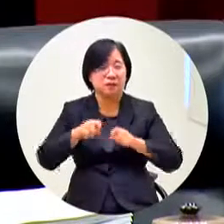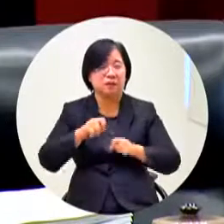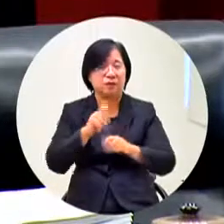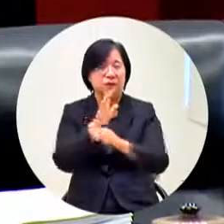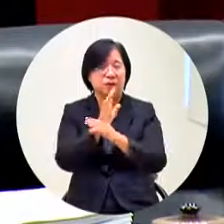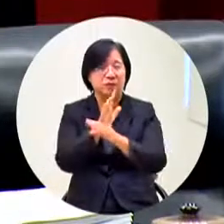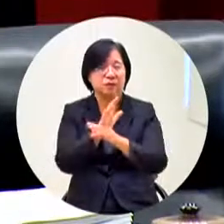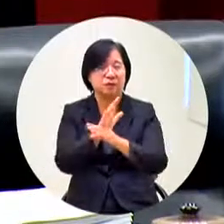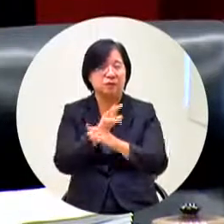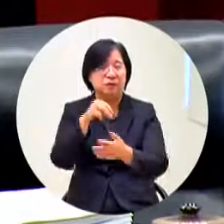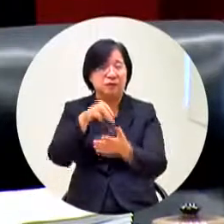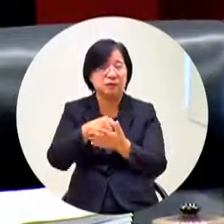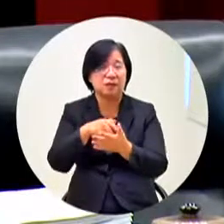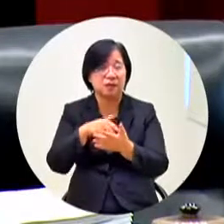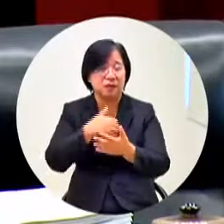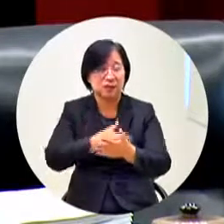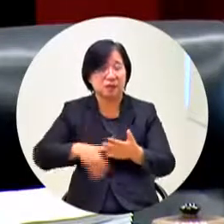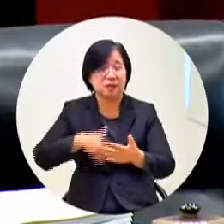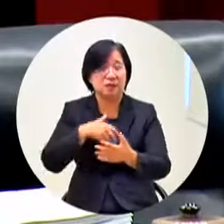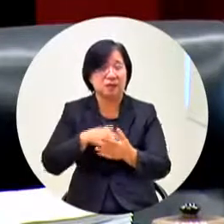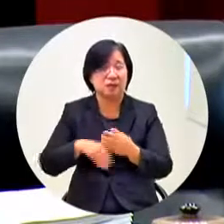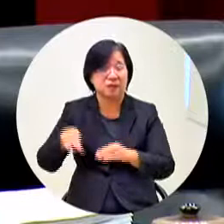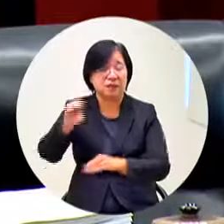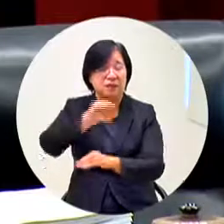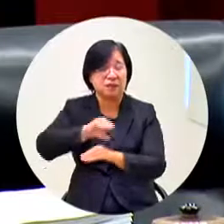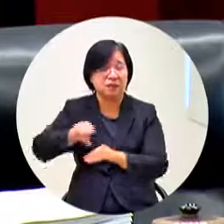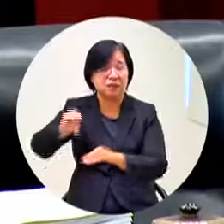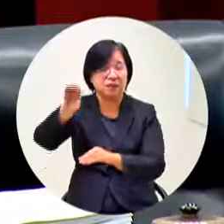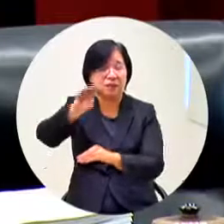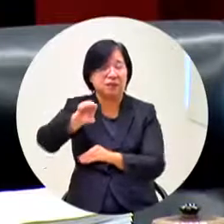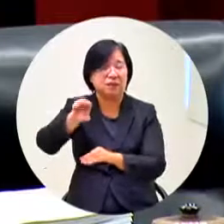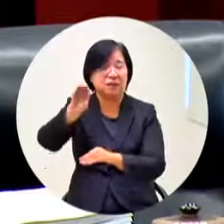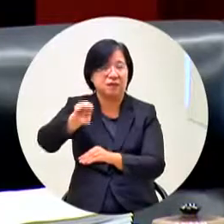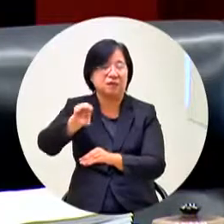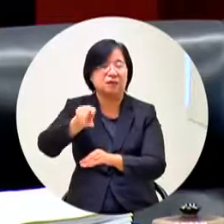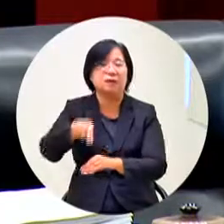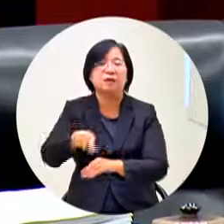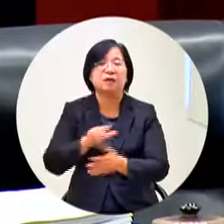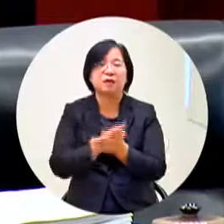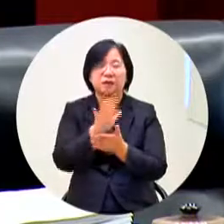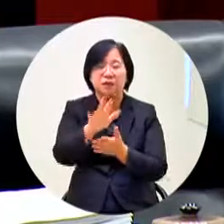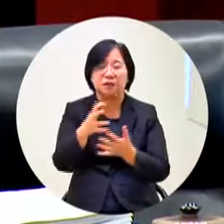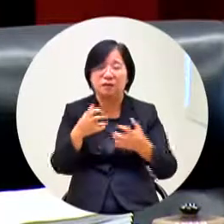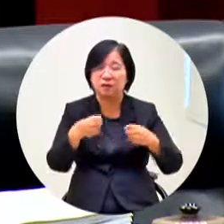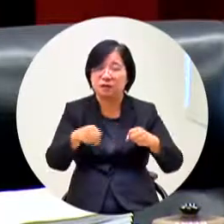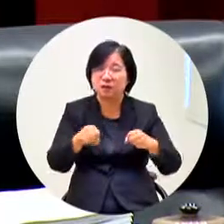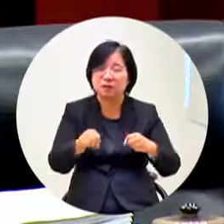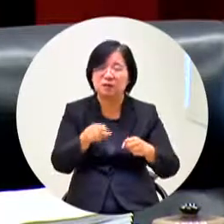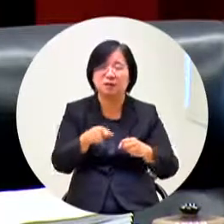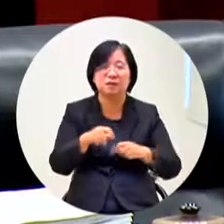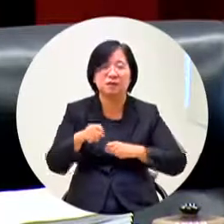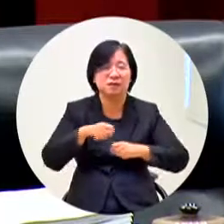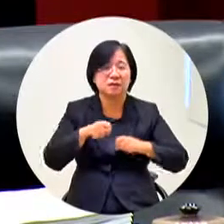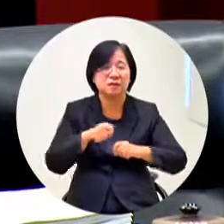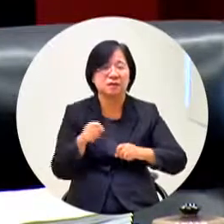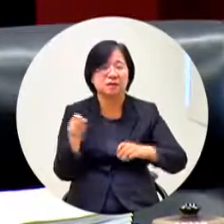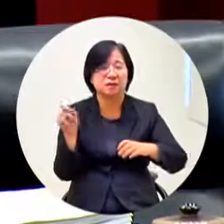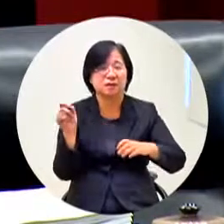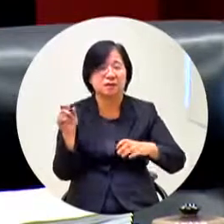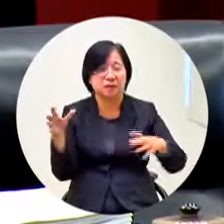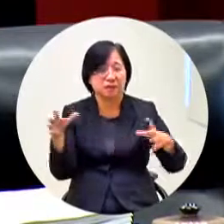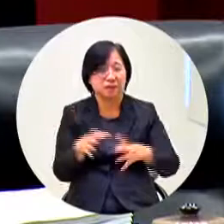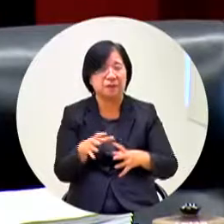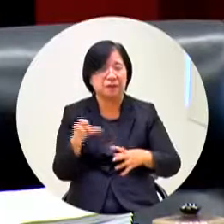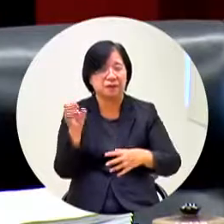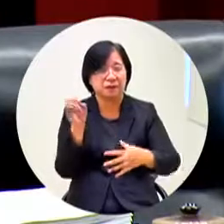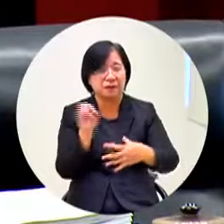停车场，所以如果说这边规划立体停车场，未来这个机车的设置可能也都会并到这里面来。那因为这个公